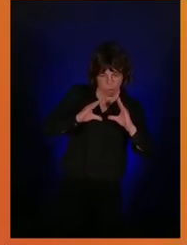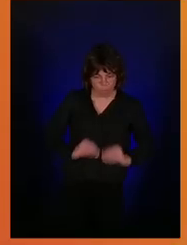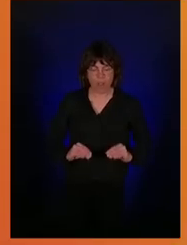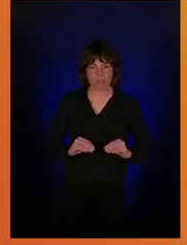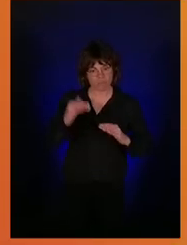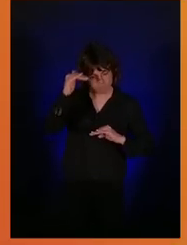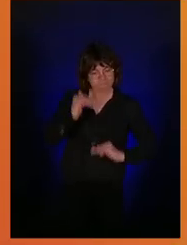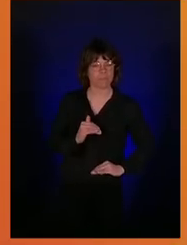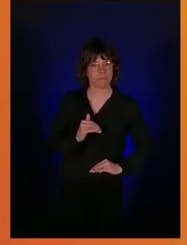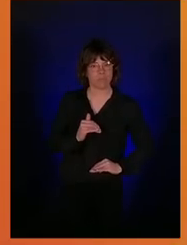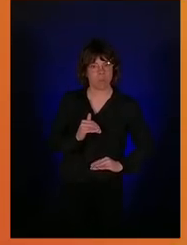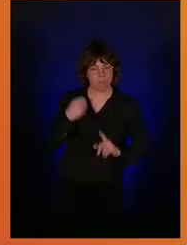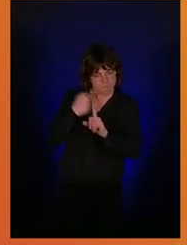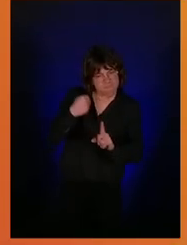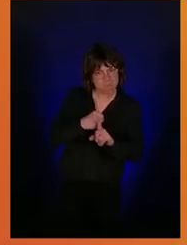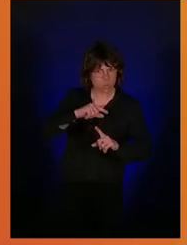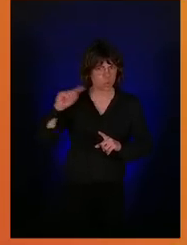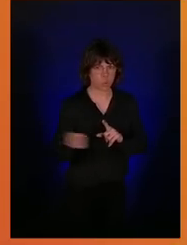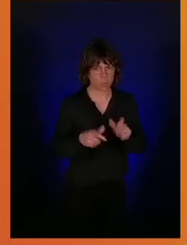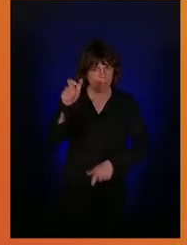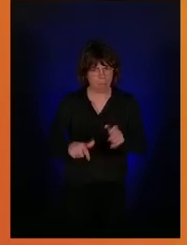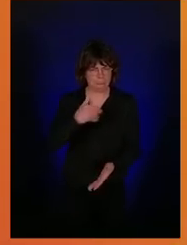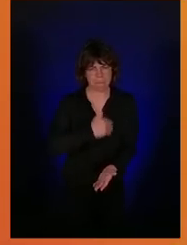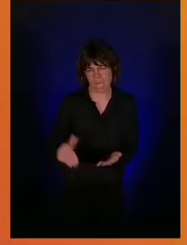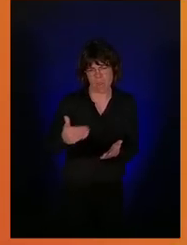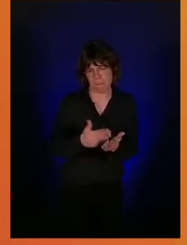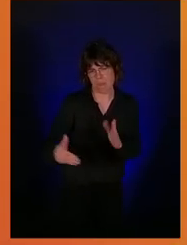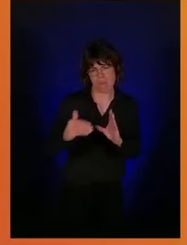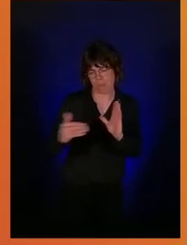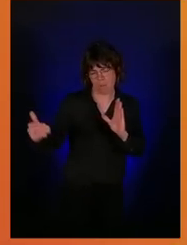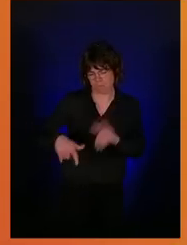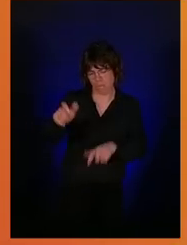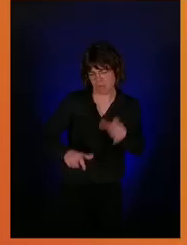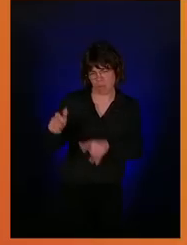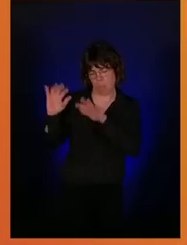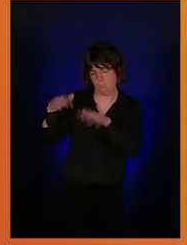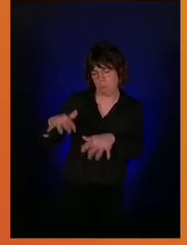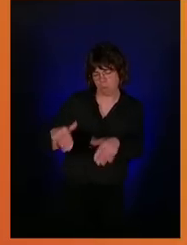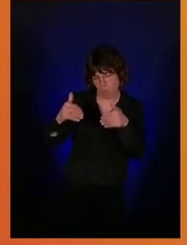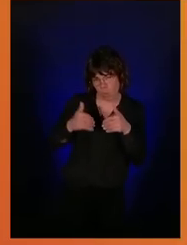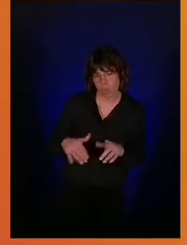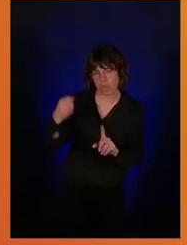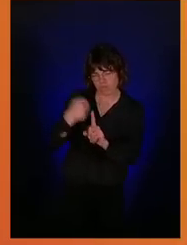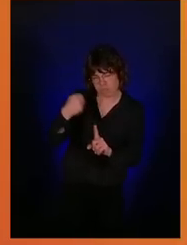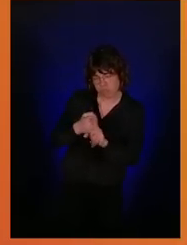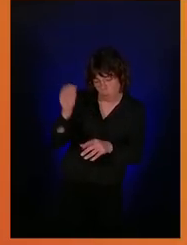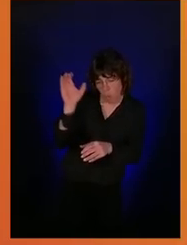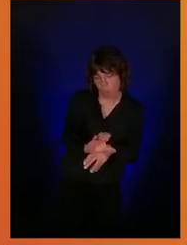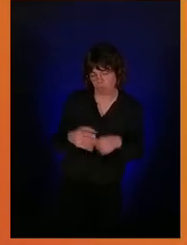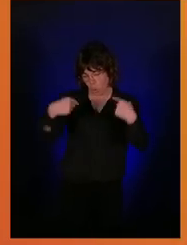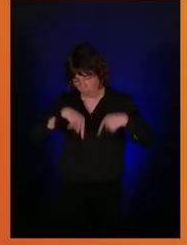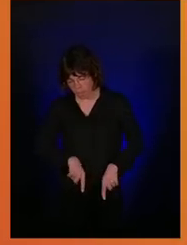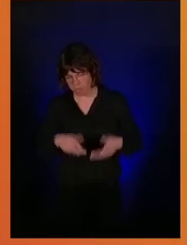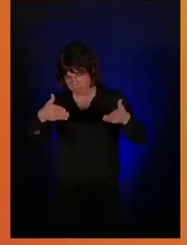lutte de millions de salariés, a contribué à gagner la bataille contre les mensonges du gouvernement de